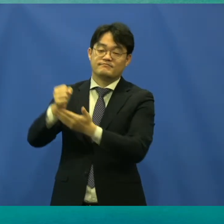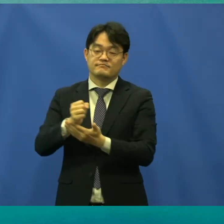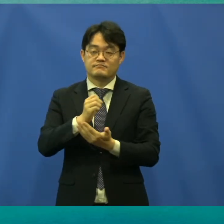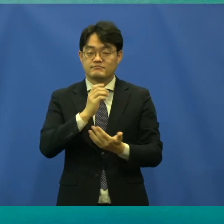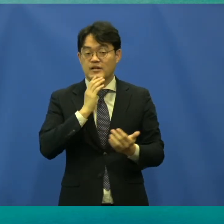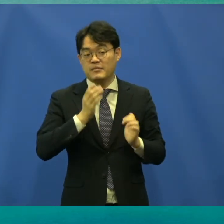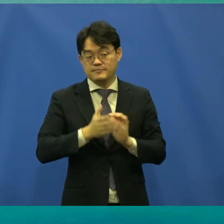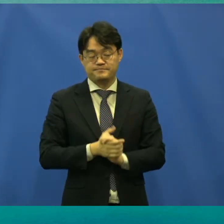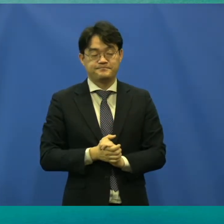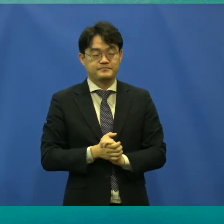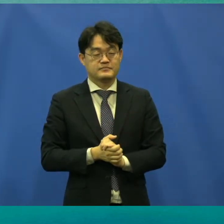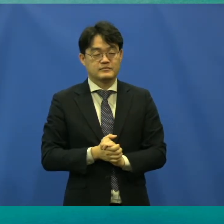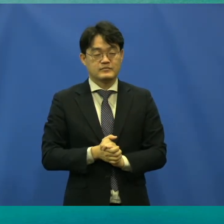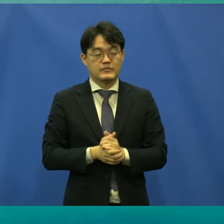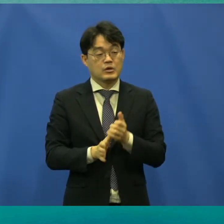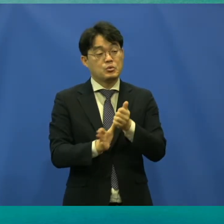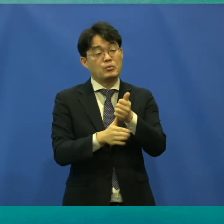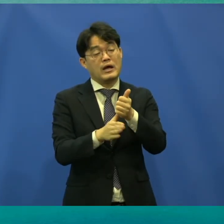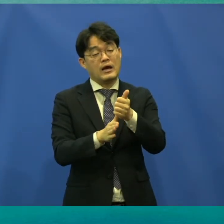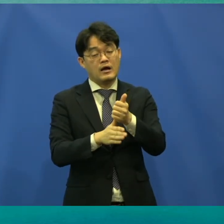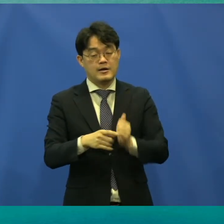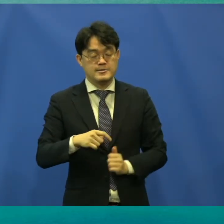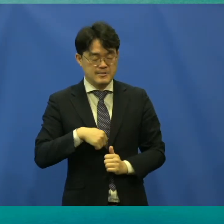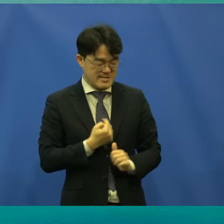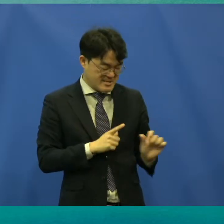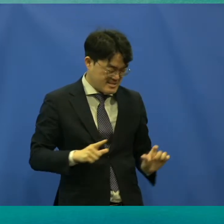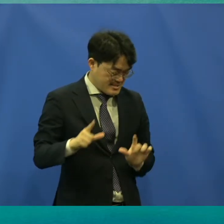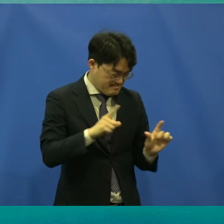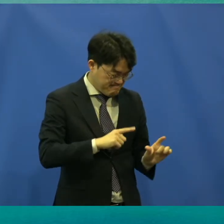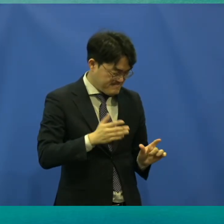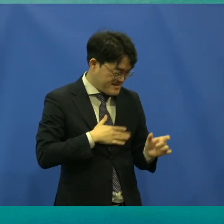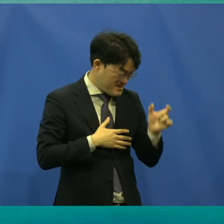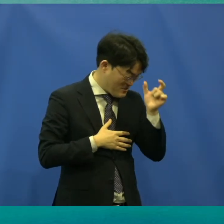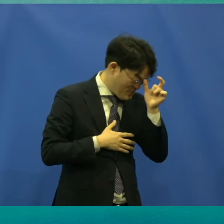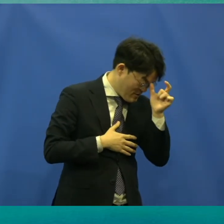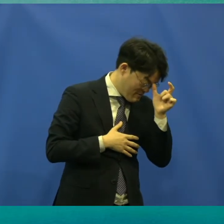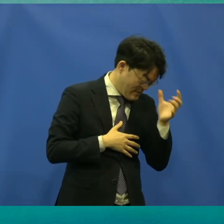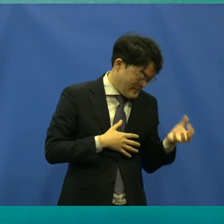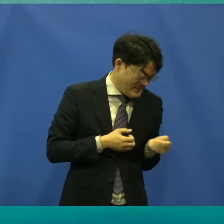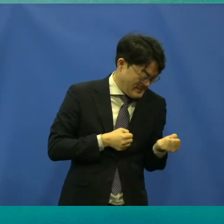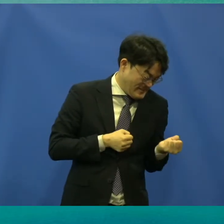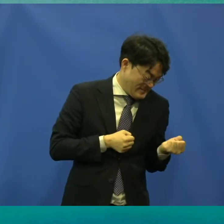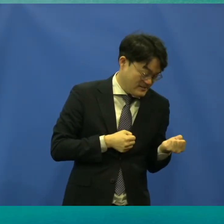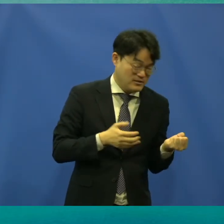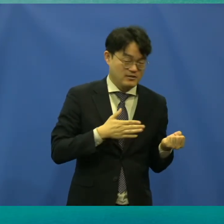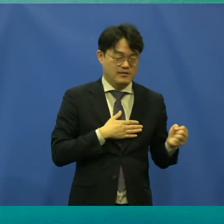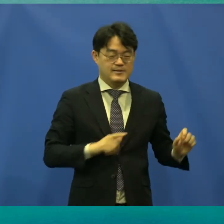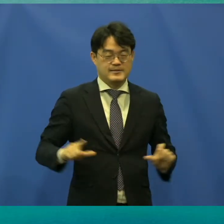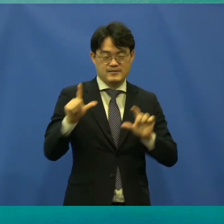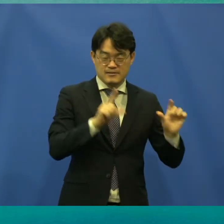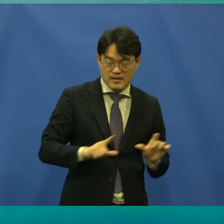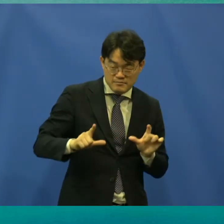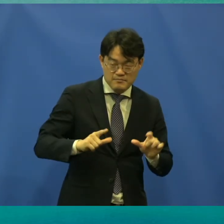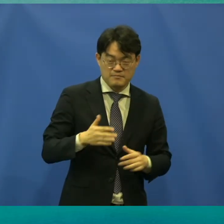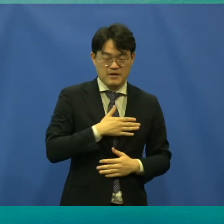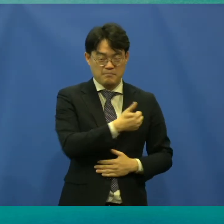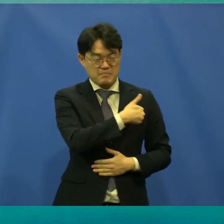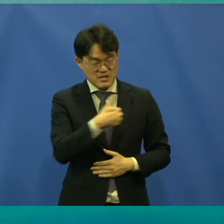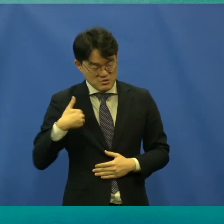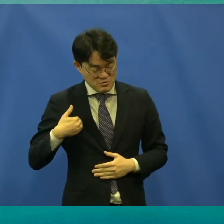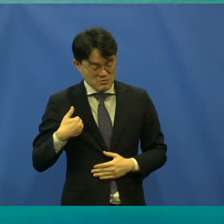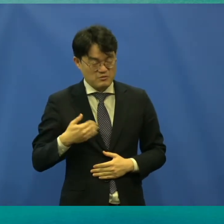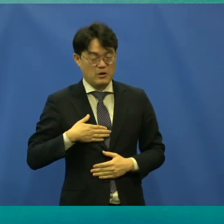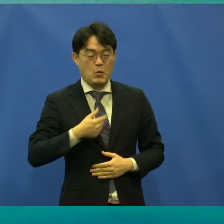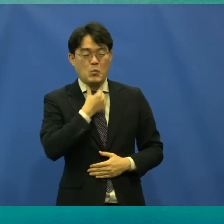요나는 자신의 삶을 고집하고 또 자기만의 삶을 자기만의 만족과 자기 성취를 위해서